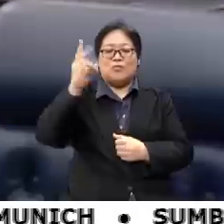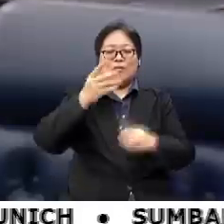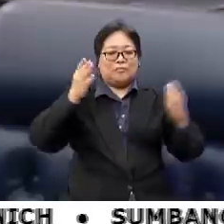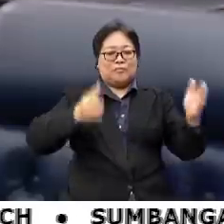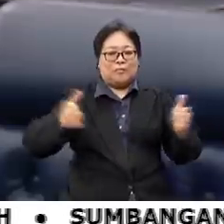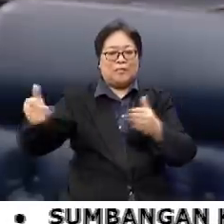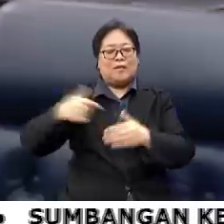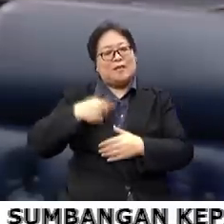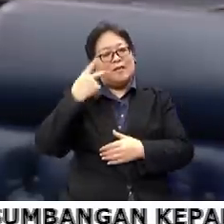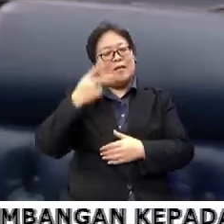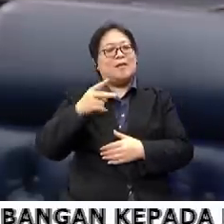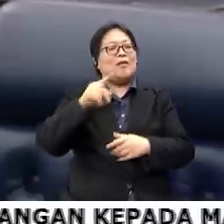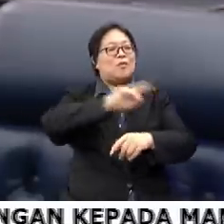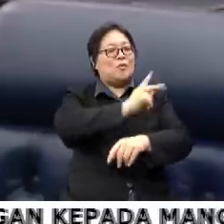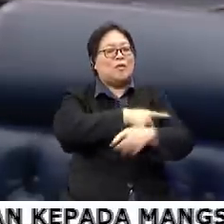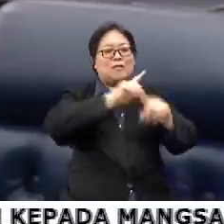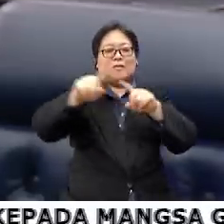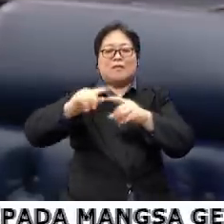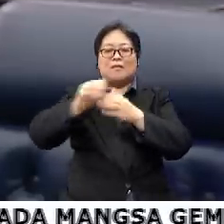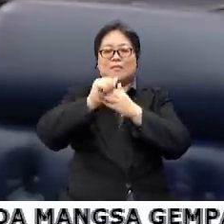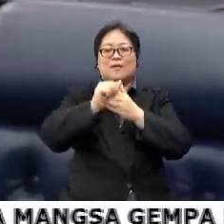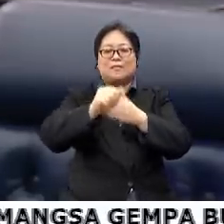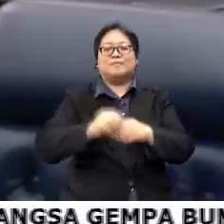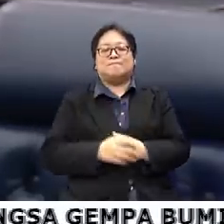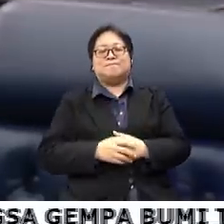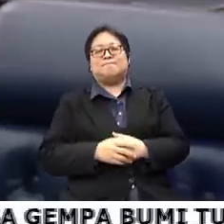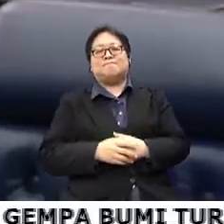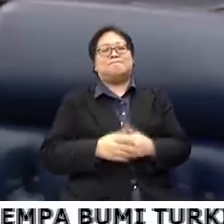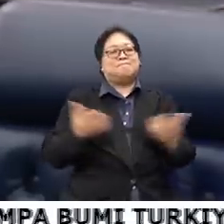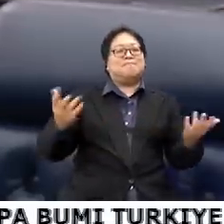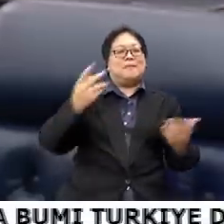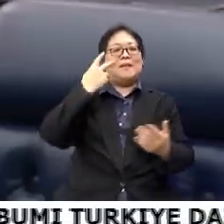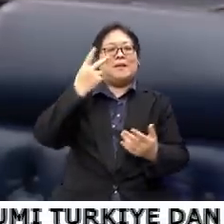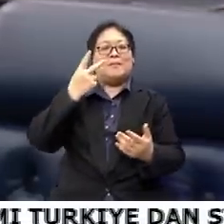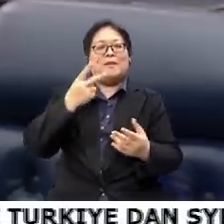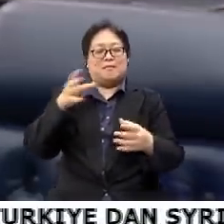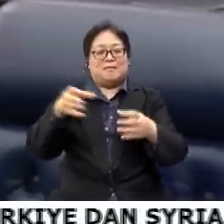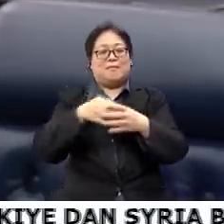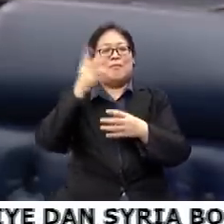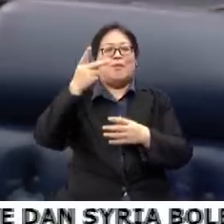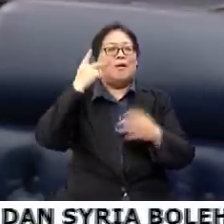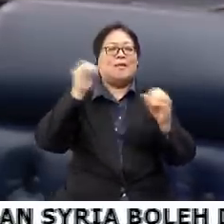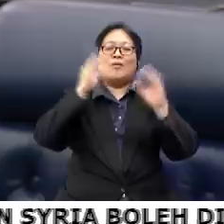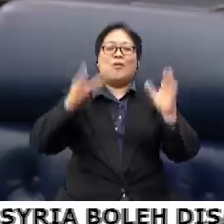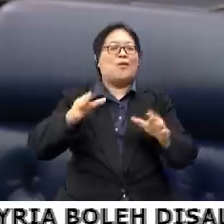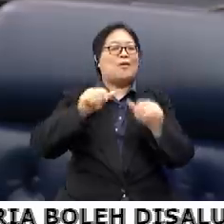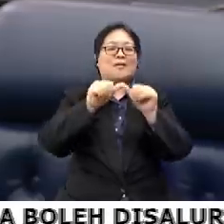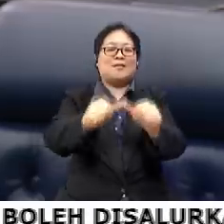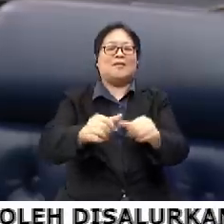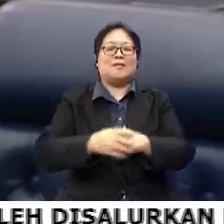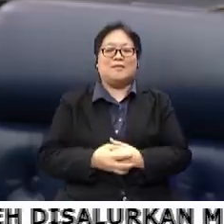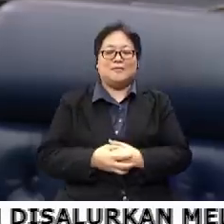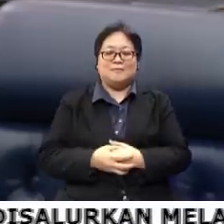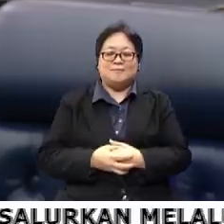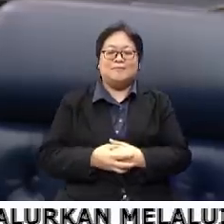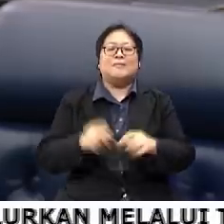nampak berkuasa berbagai pimpinan. Ya. Dah nampak dalam gelanggang politik tidak ada yang kekal di muka bumi ini.